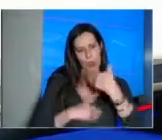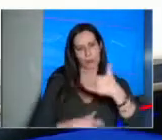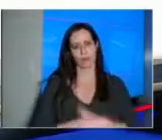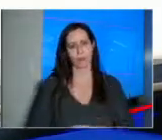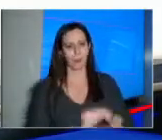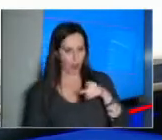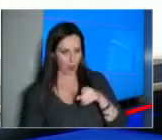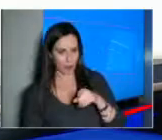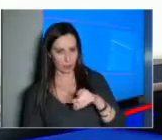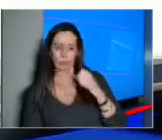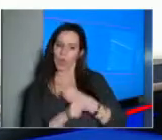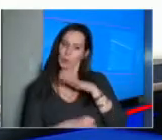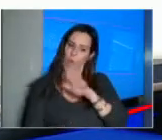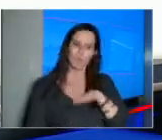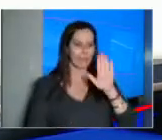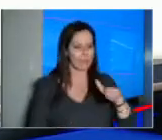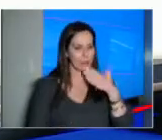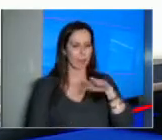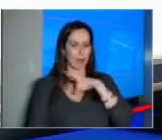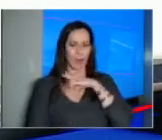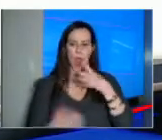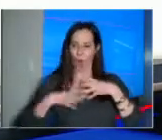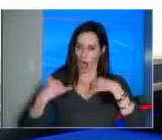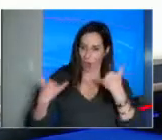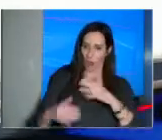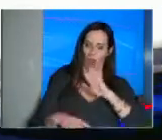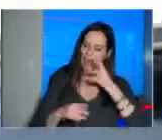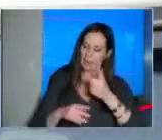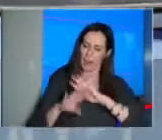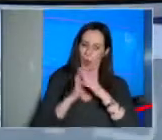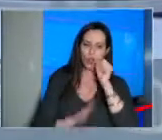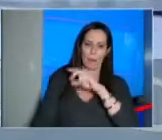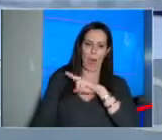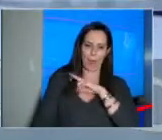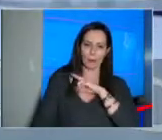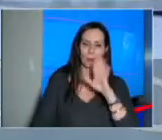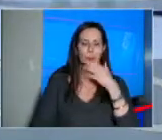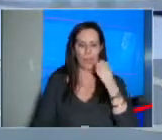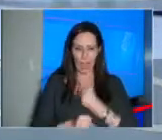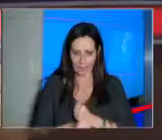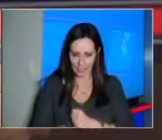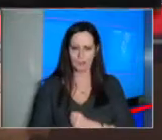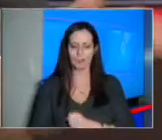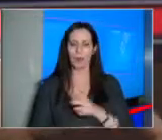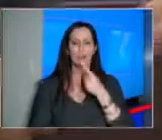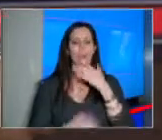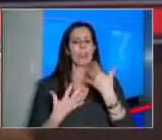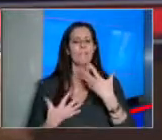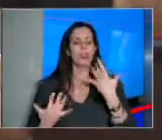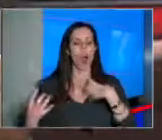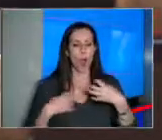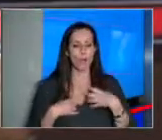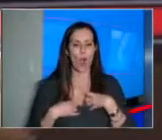זאת אומרת שאתם תעשו גם וגם? ההופעה כרגע היא כמעט כולה באנגלית. אז יאללה, עכשיו בואו נעשה עוד פלאגים להופעות. בואי תגידי איפה אתן